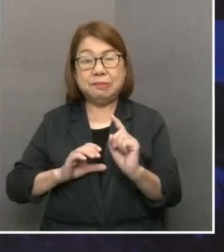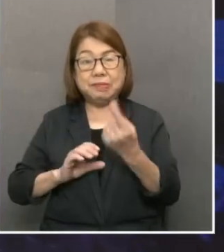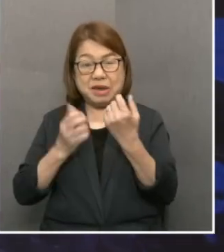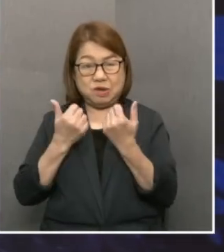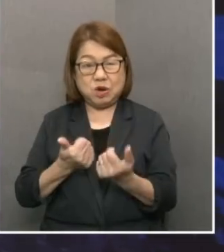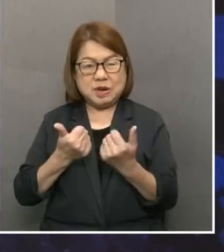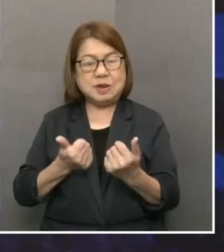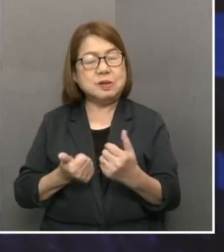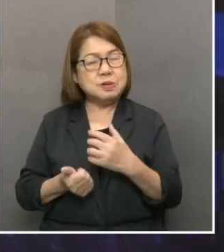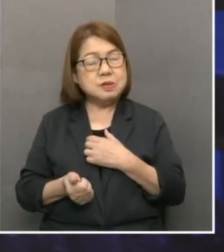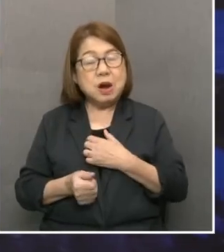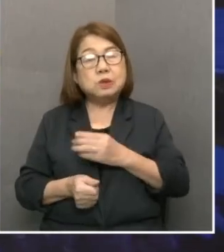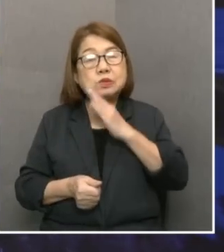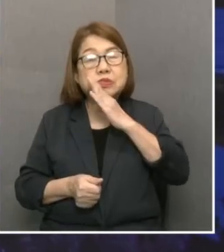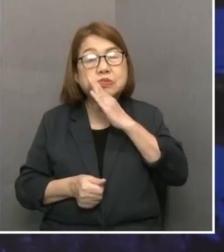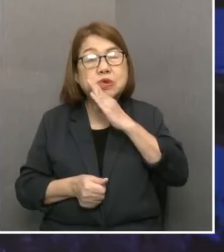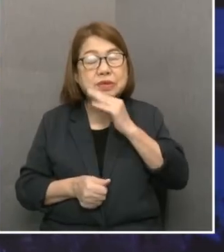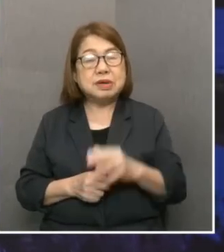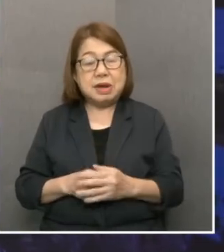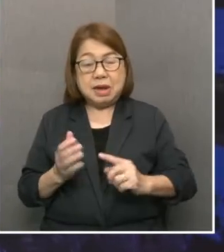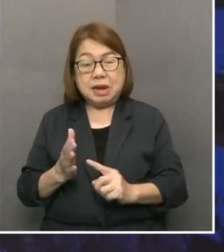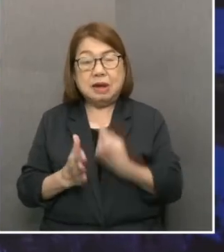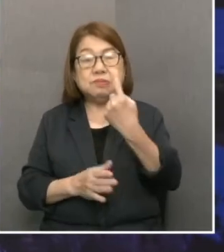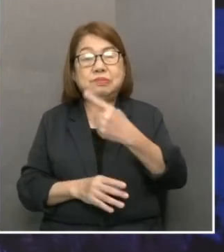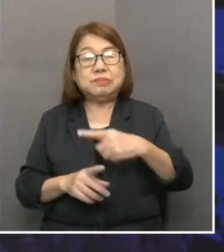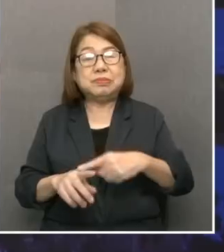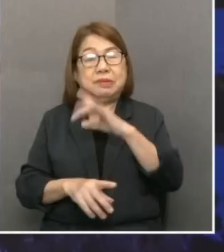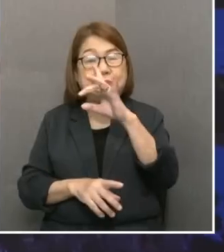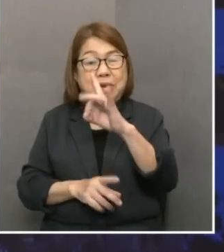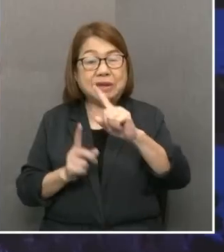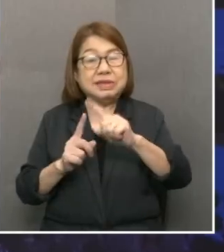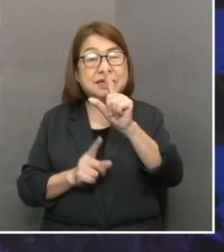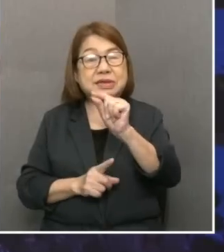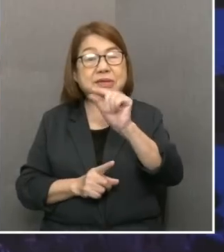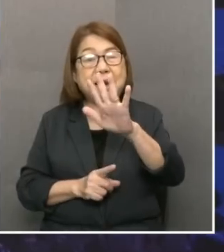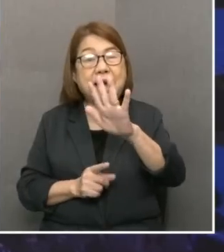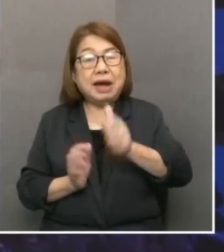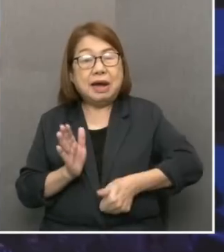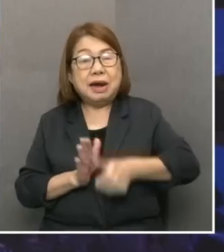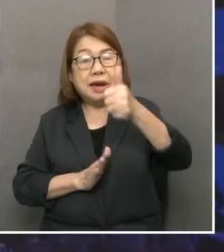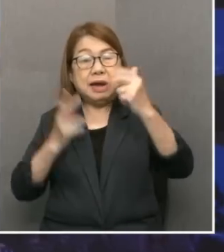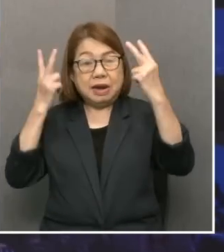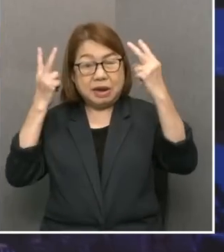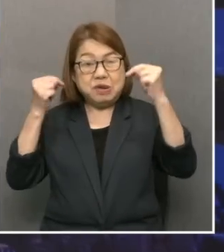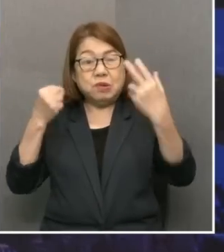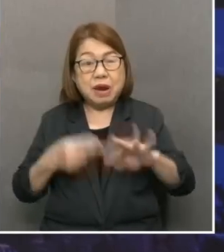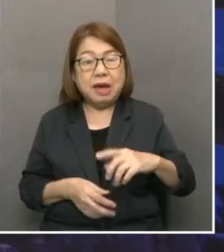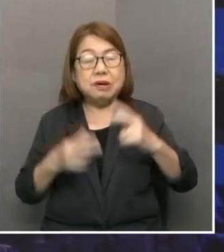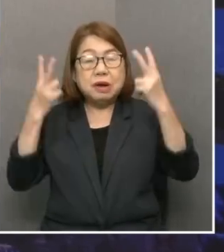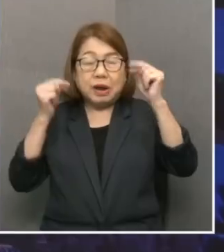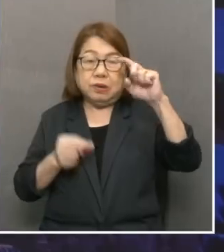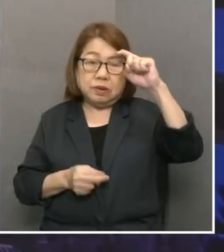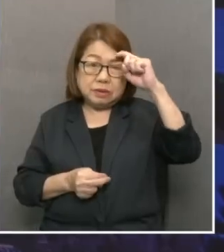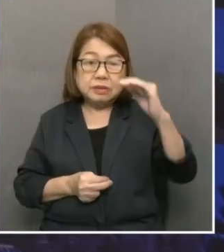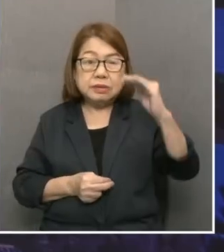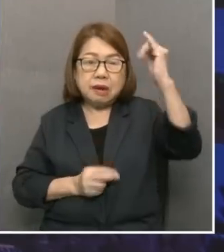จะทำทันทีนะคะหลังจากที่ตั้งแต่วันที่ 25สิงหาคมที่ผ่านมานายกรัฐมนตรีคุณเศรษฐาทวีสินนะคะมีการลง